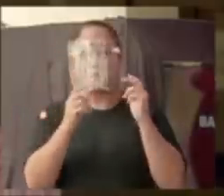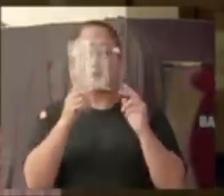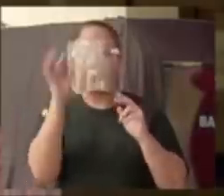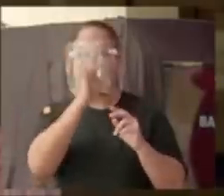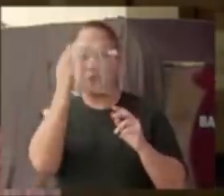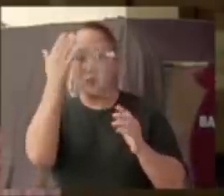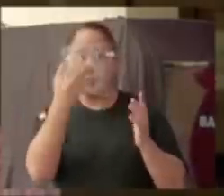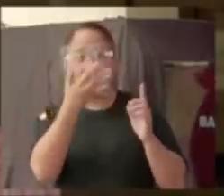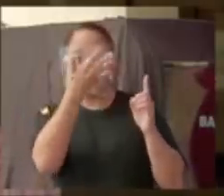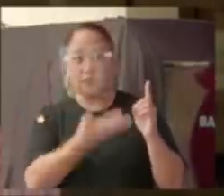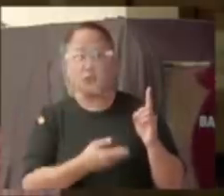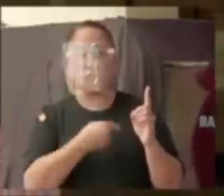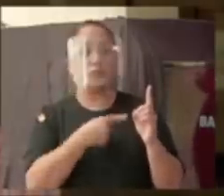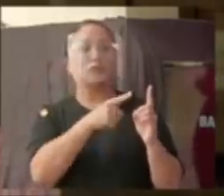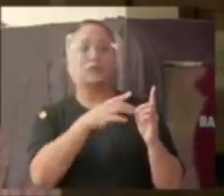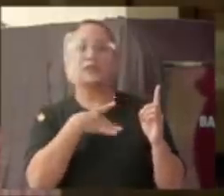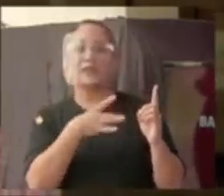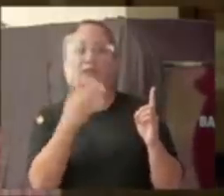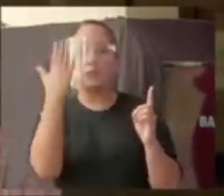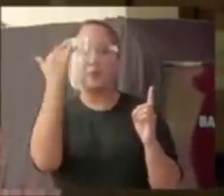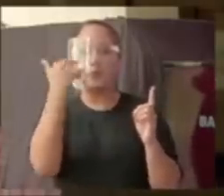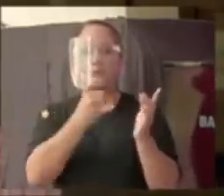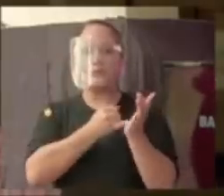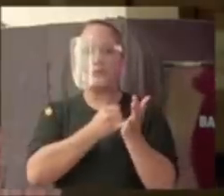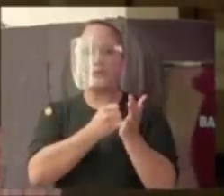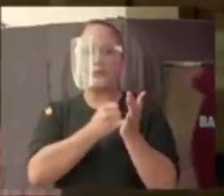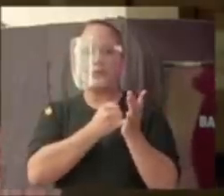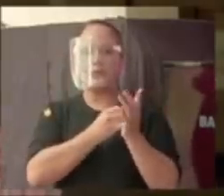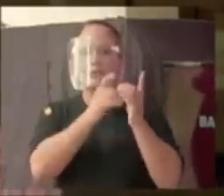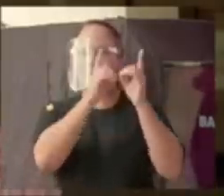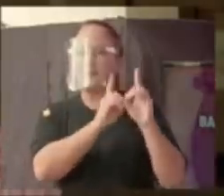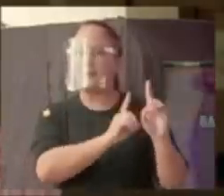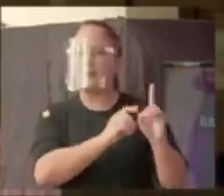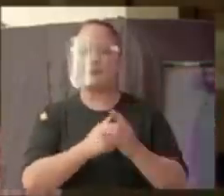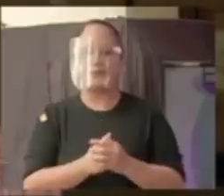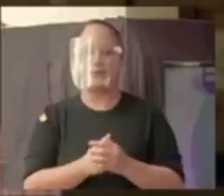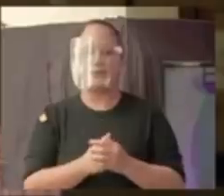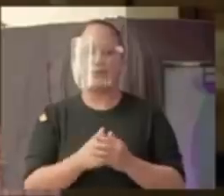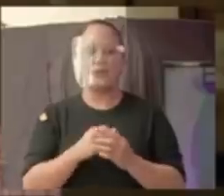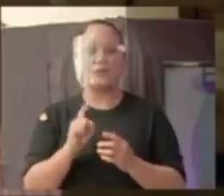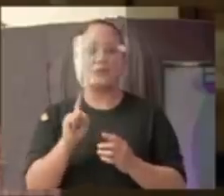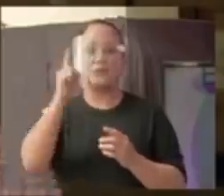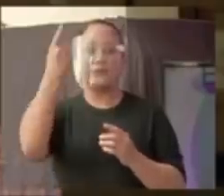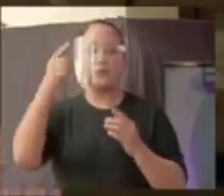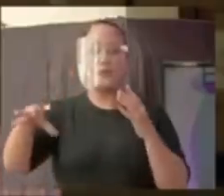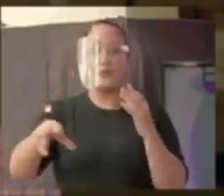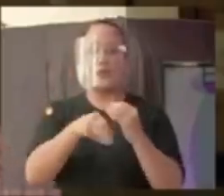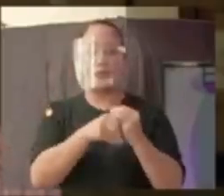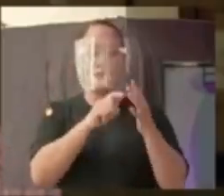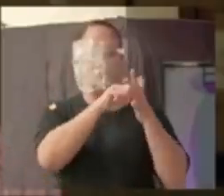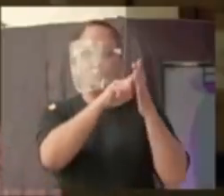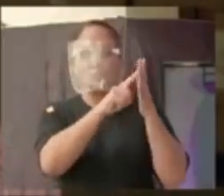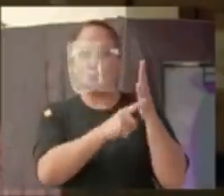Pilipino, tiyako, mapupusuan nila dahil sa integridad at dangal ng pagkatao. Unang idadagdag natin sa limang